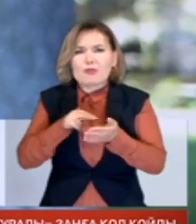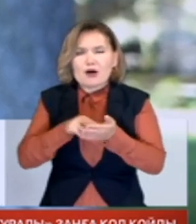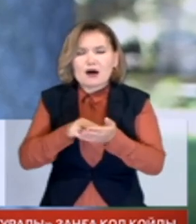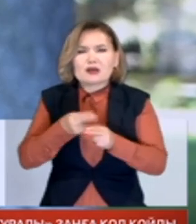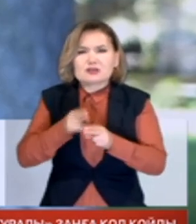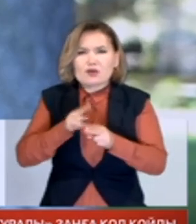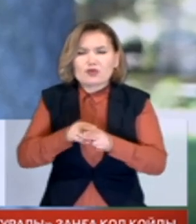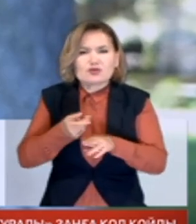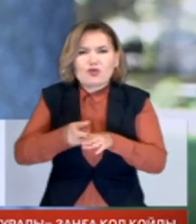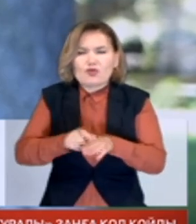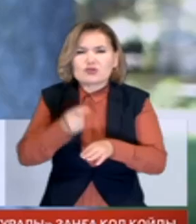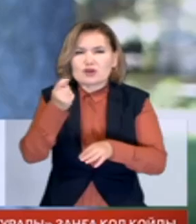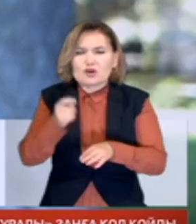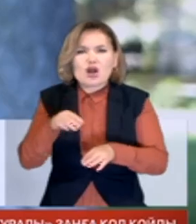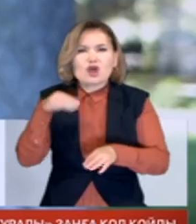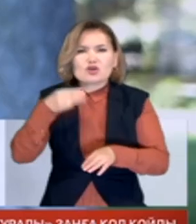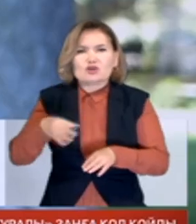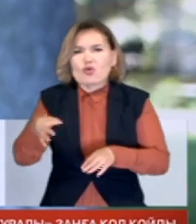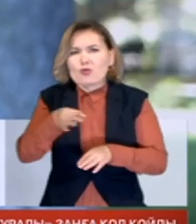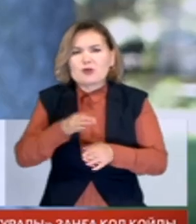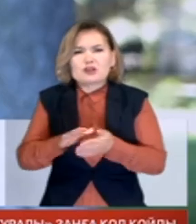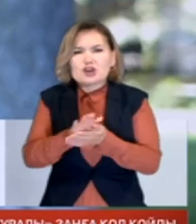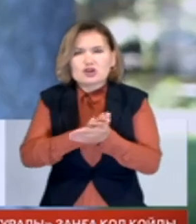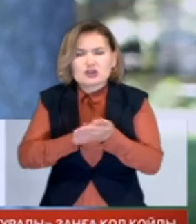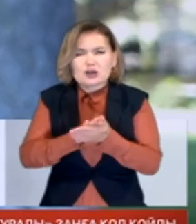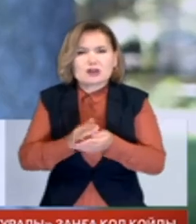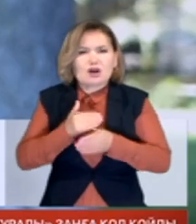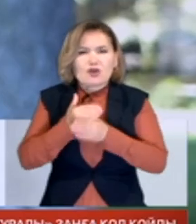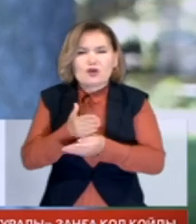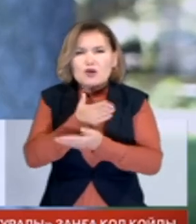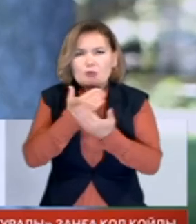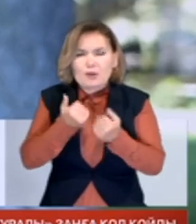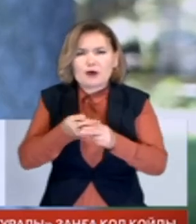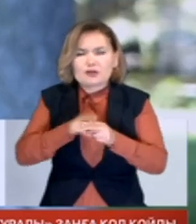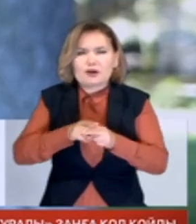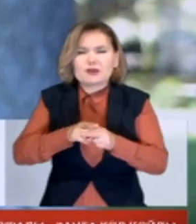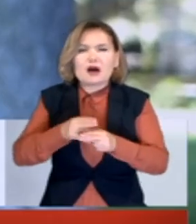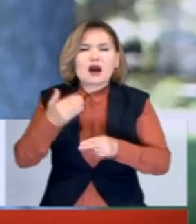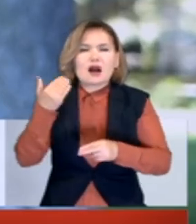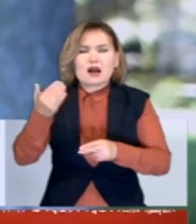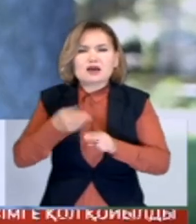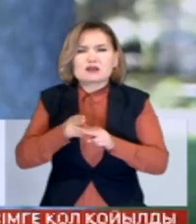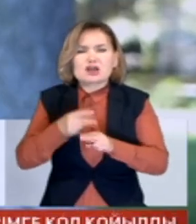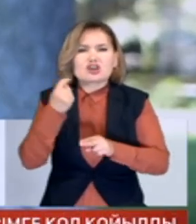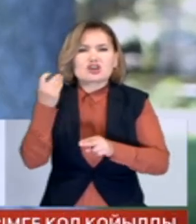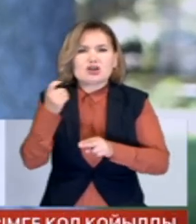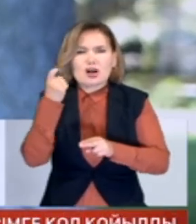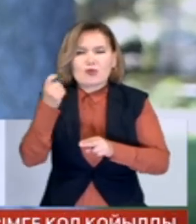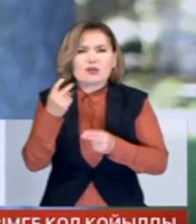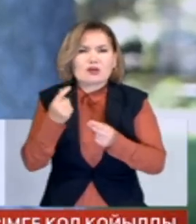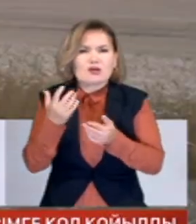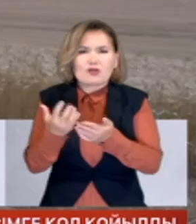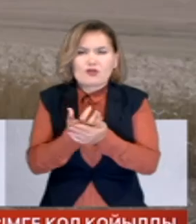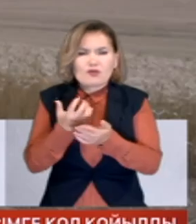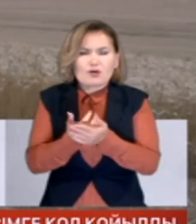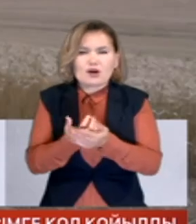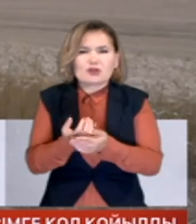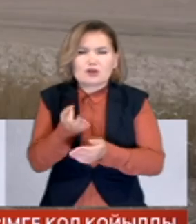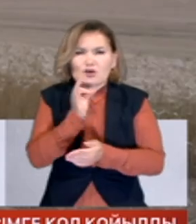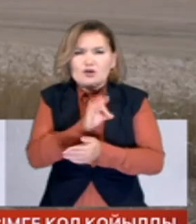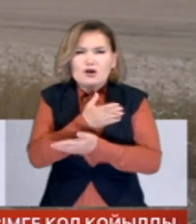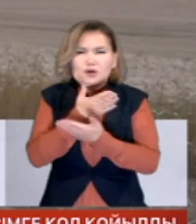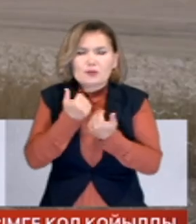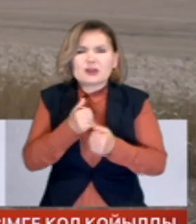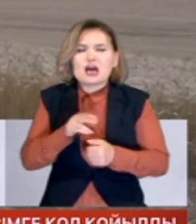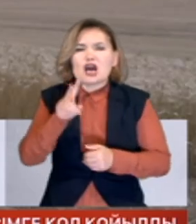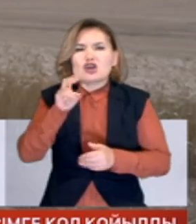бізде Түркістан облысында ешқандай ондай баға жоқ. Бізде бір алып атқан диірмендердің бәрі біліп отыр қазір шаруалардың еш жаққа барамайтын. Биыл облыс